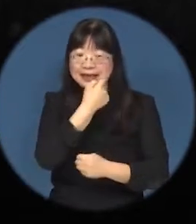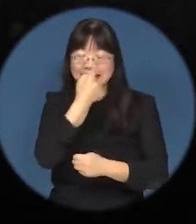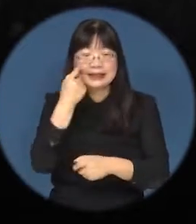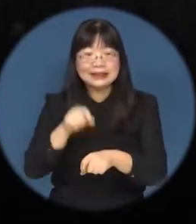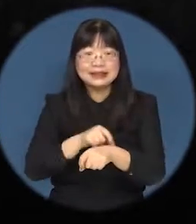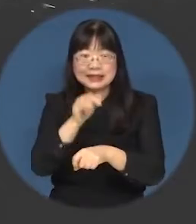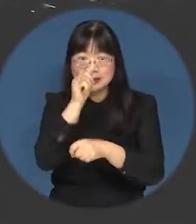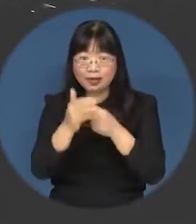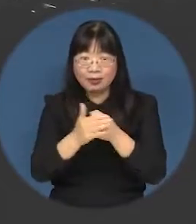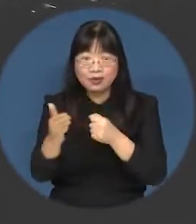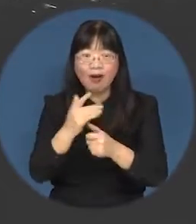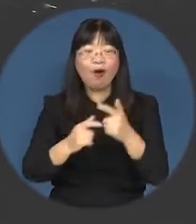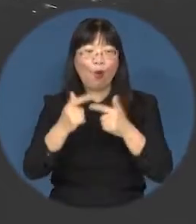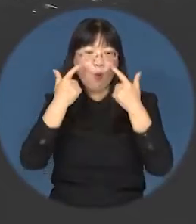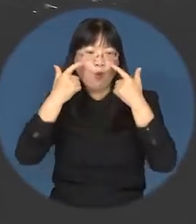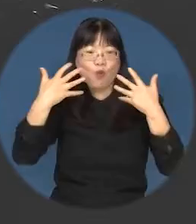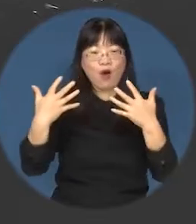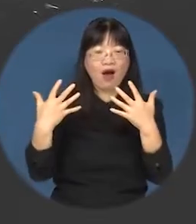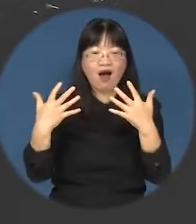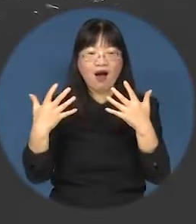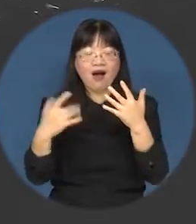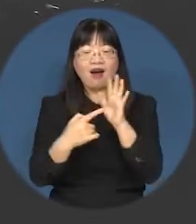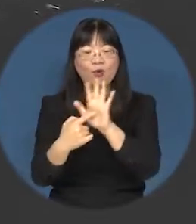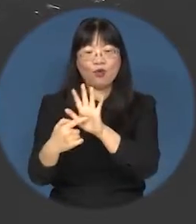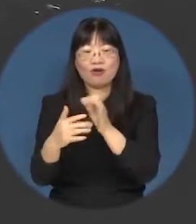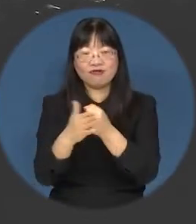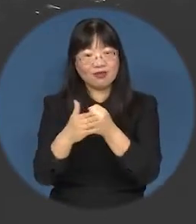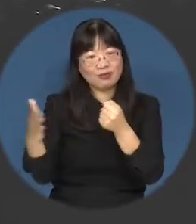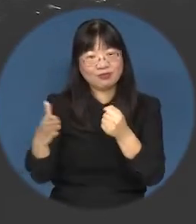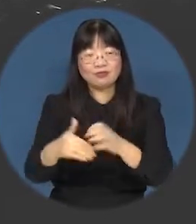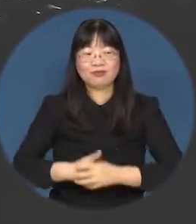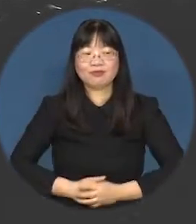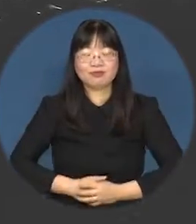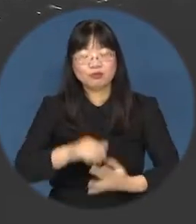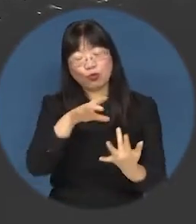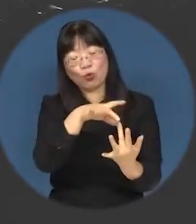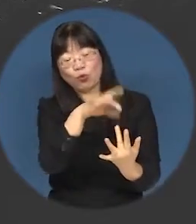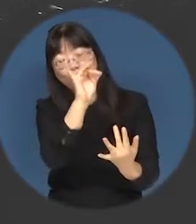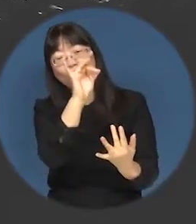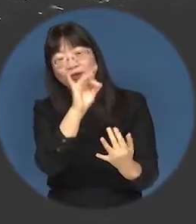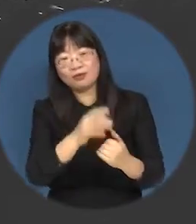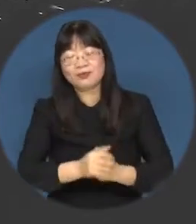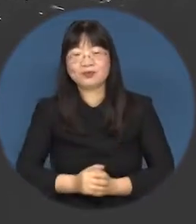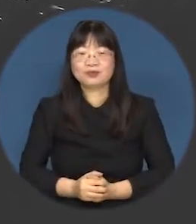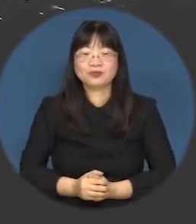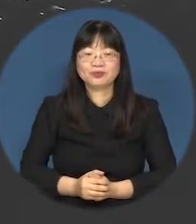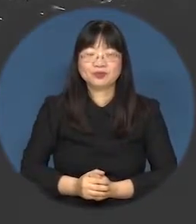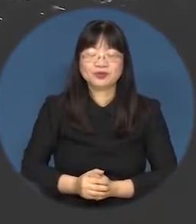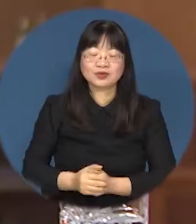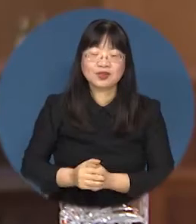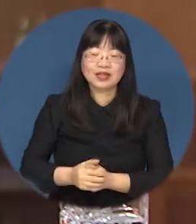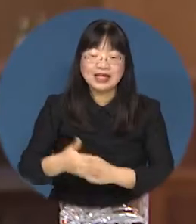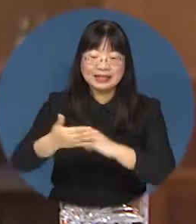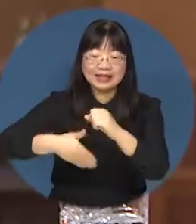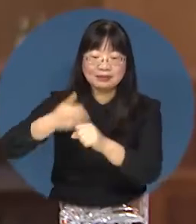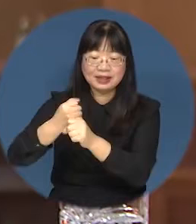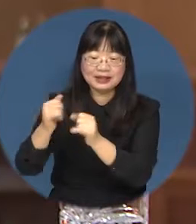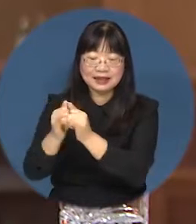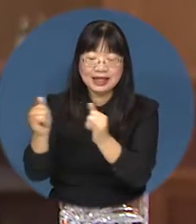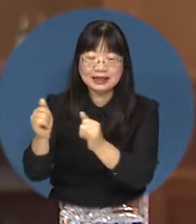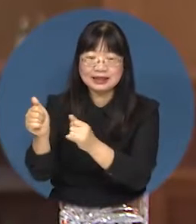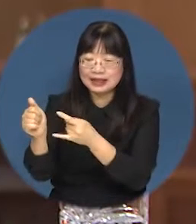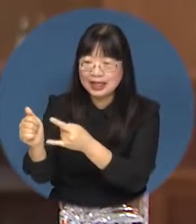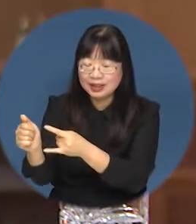주름이 아주 굉장히 잘 나와 있는 사진이죠. 그걸 이제 고른 게 아마 이번에 작가님한테도 혹시 그